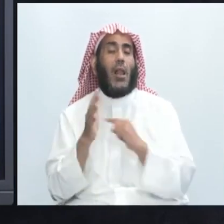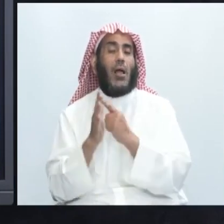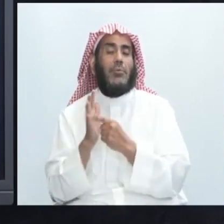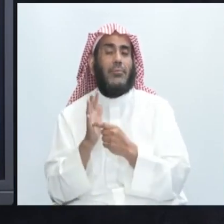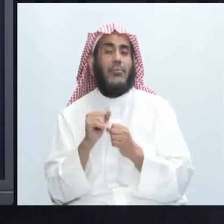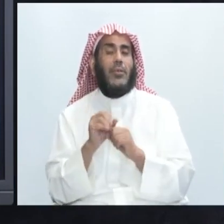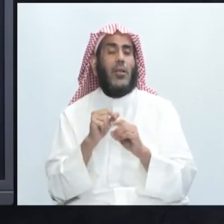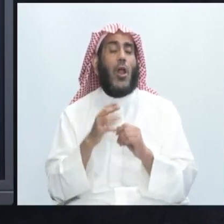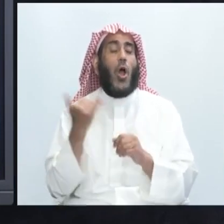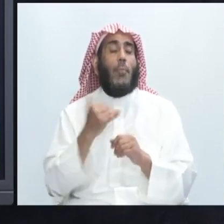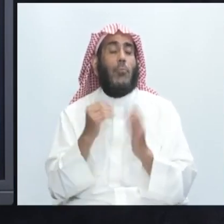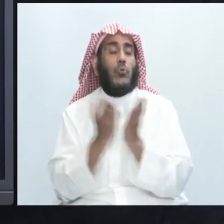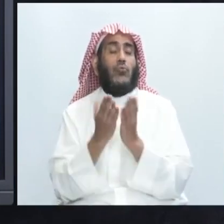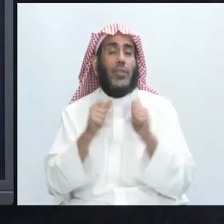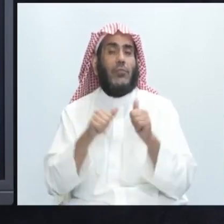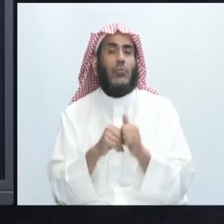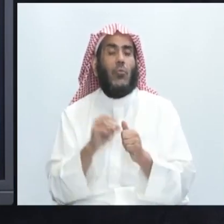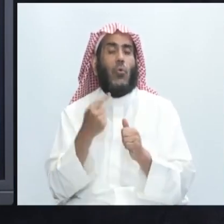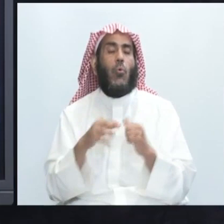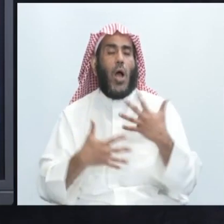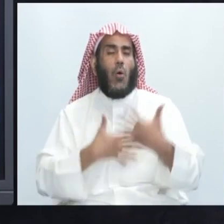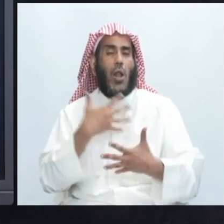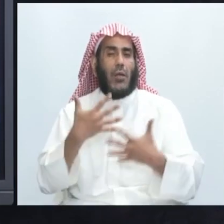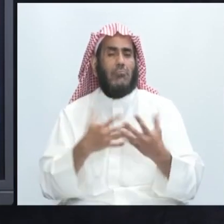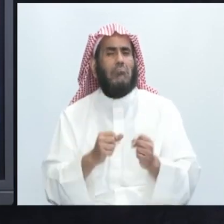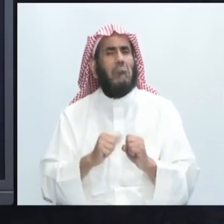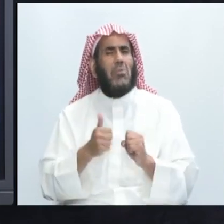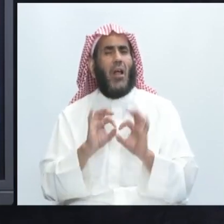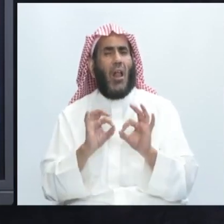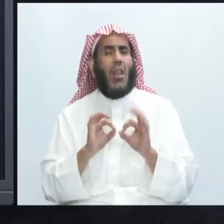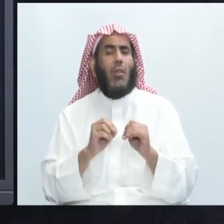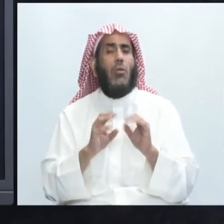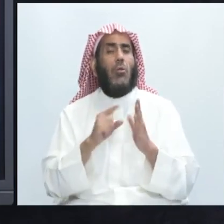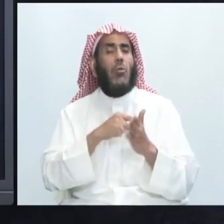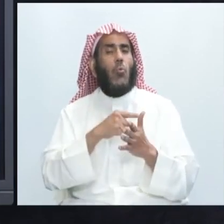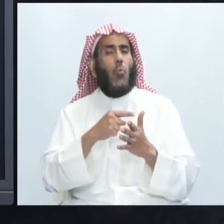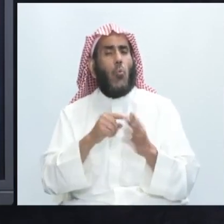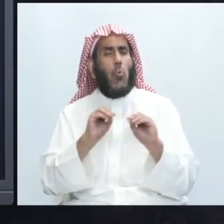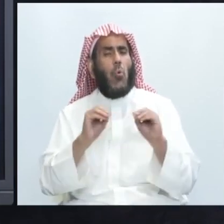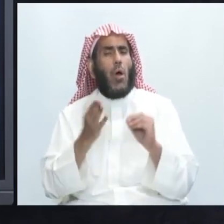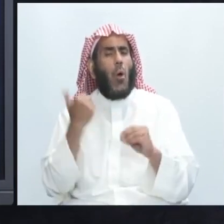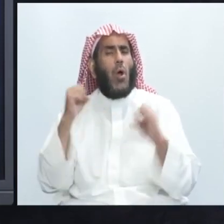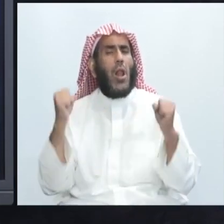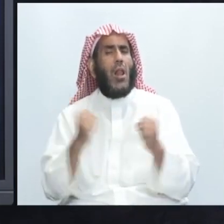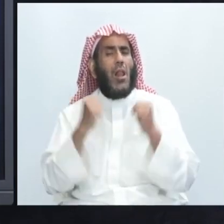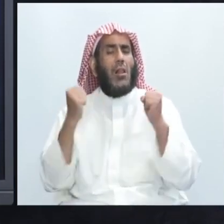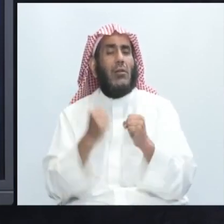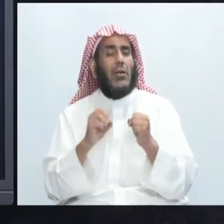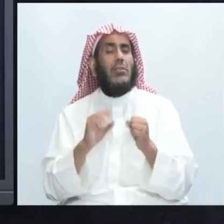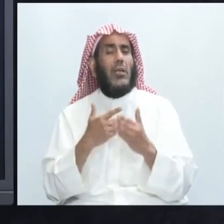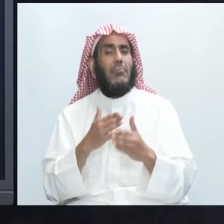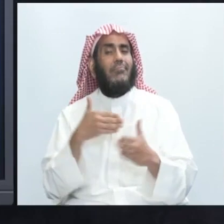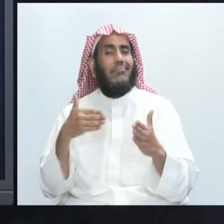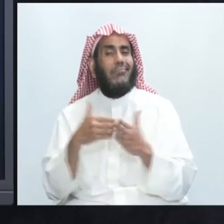عن اهم الدروس التي وردت في هذه الوحده وحولنا بقدر الامكان ان نعرج عليها او نمر عليها مرورا حتى